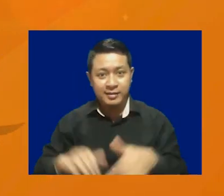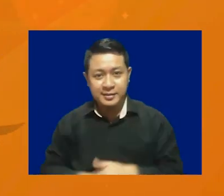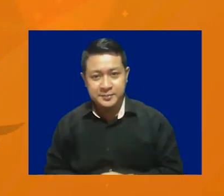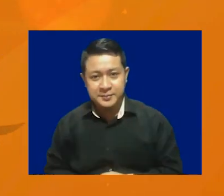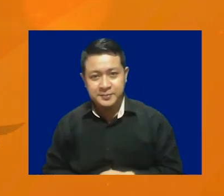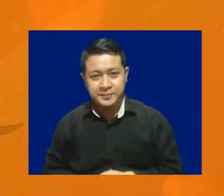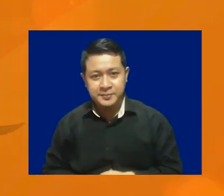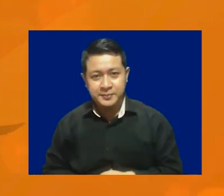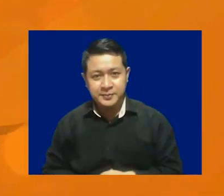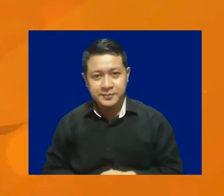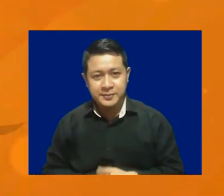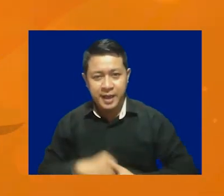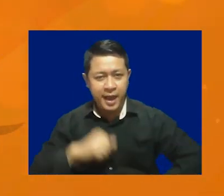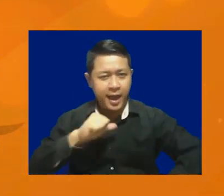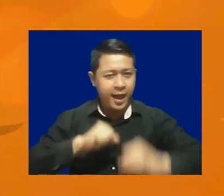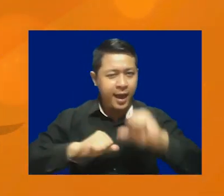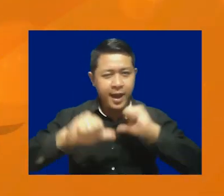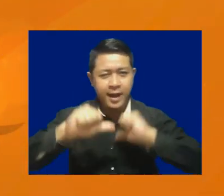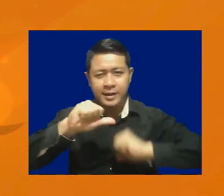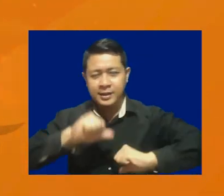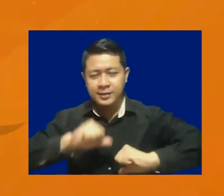Semoga Tuhan memberkati